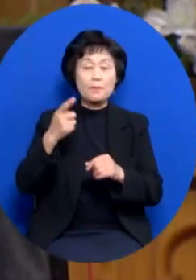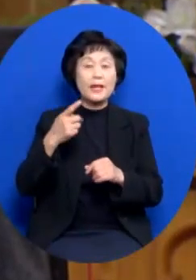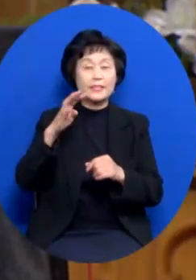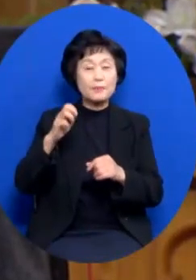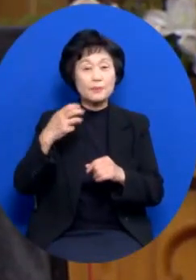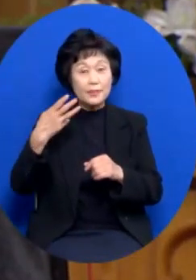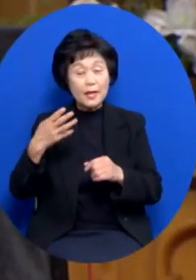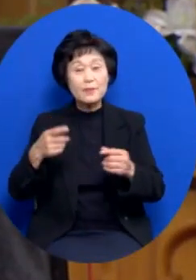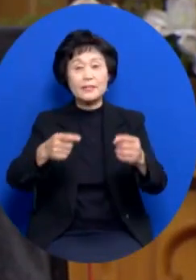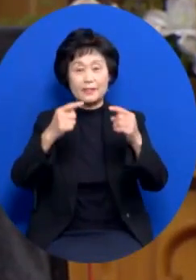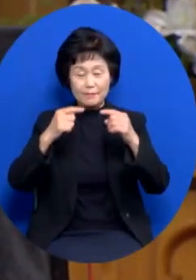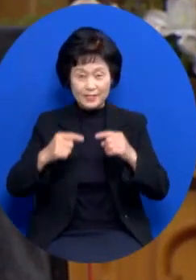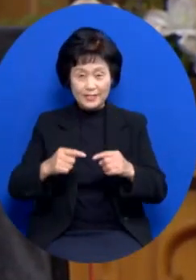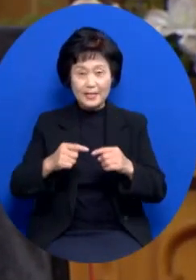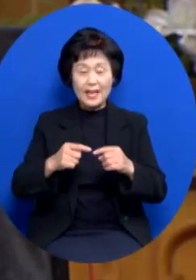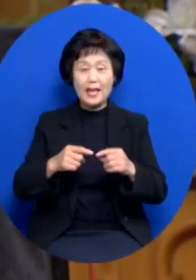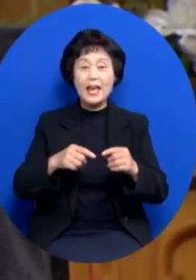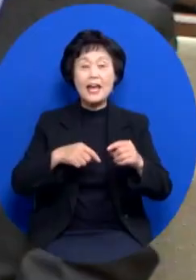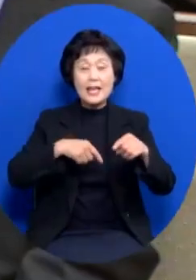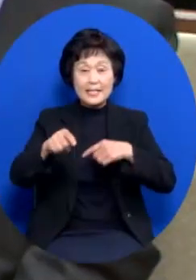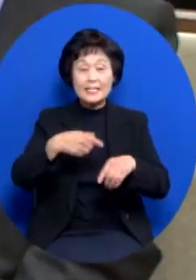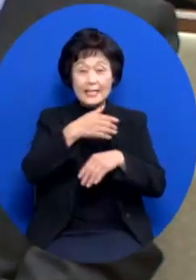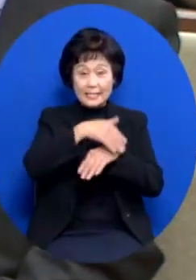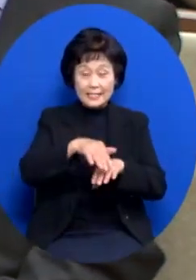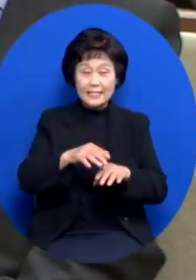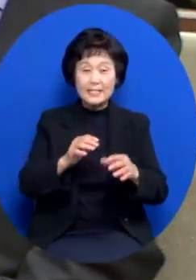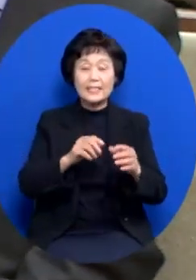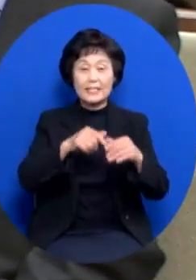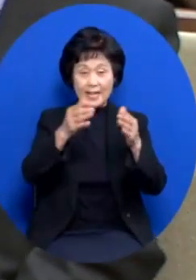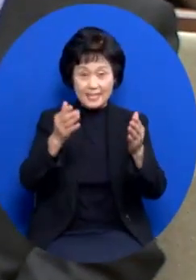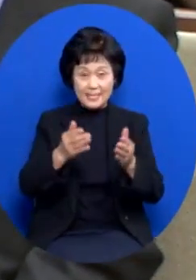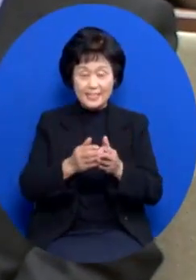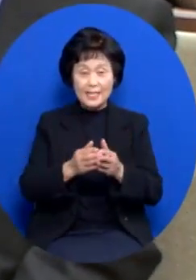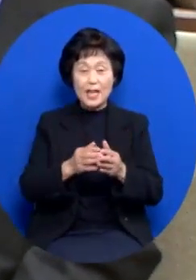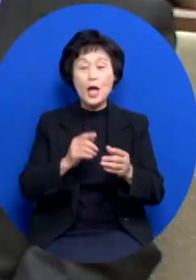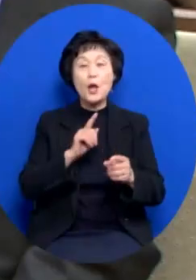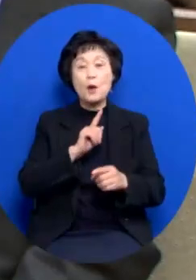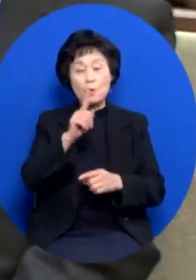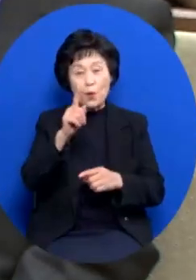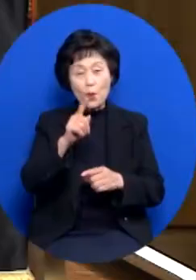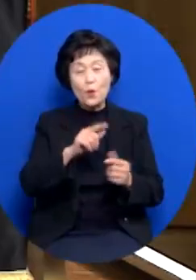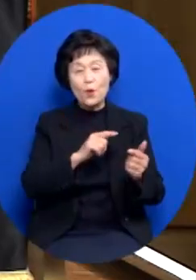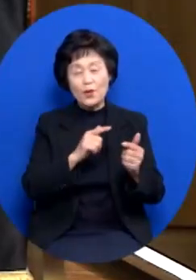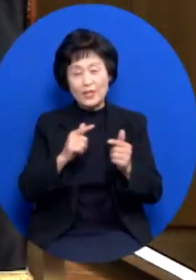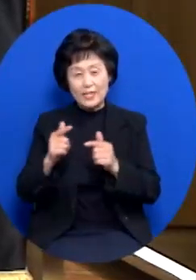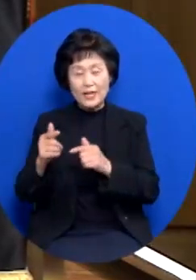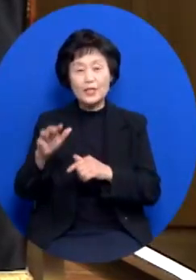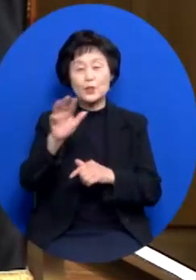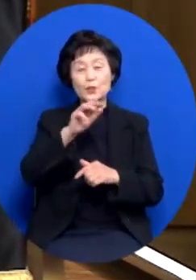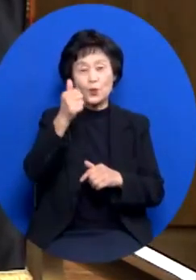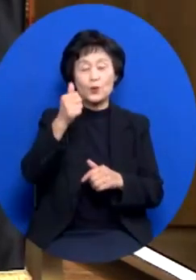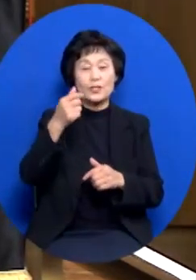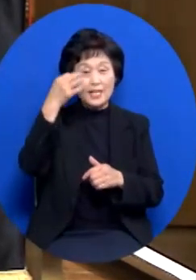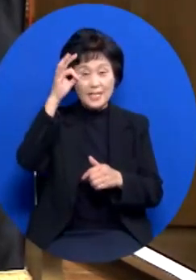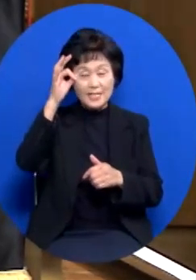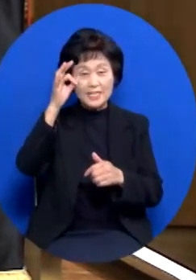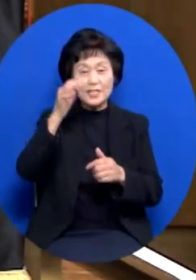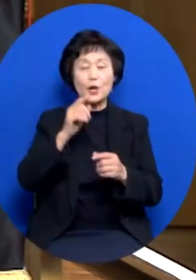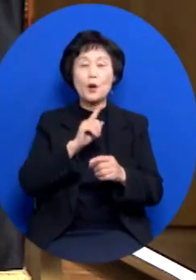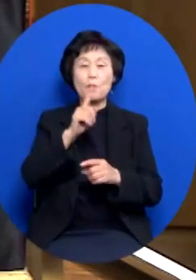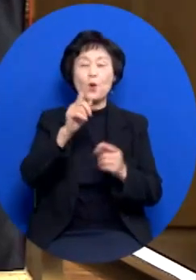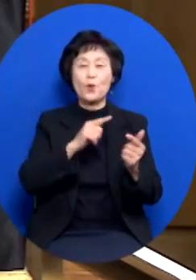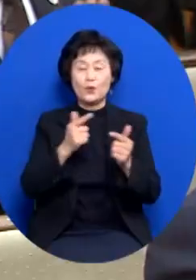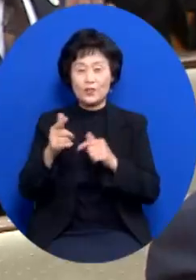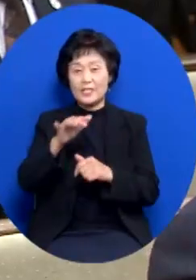가운데 본부를 비롯한 자치단체 기관 보고와 감사 보고, 총장 인준 등을 진행했습니다. 총회 둘째